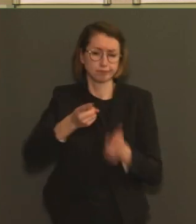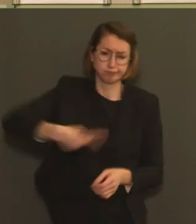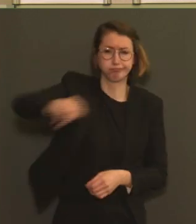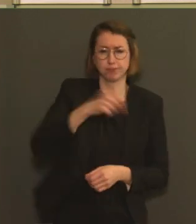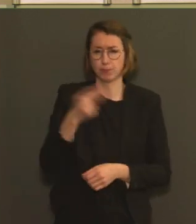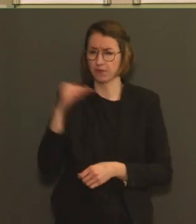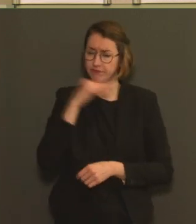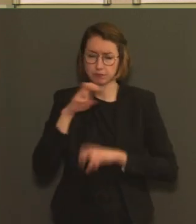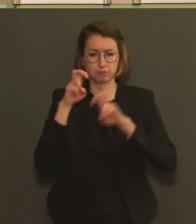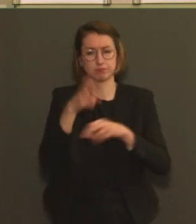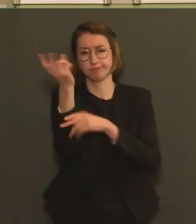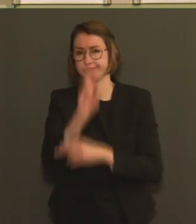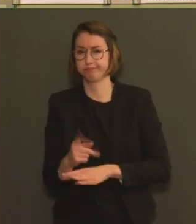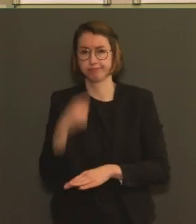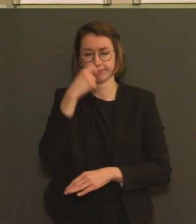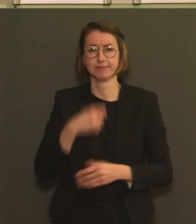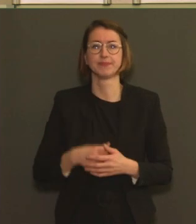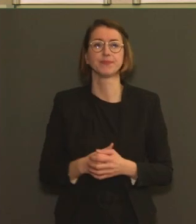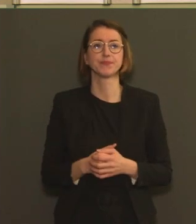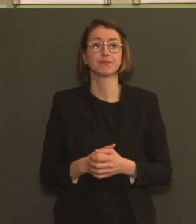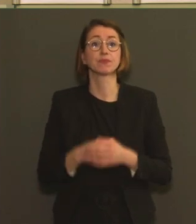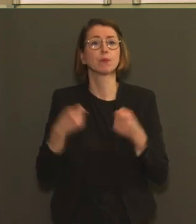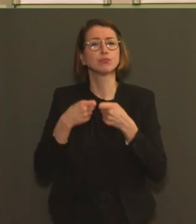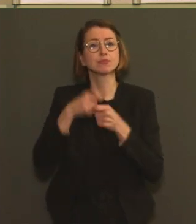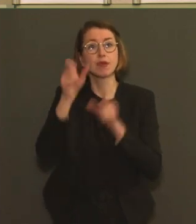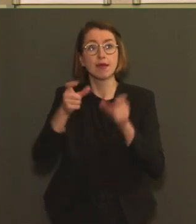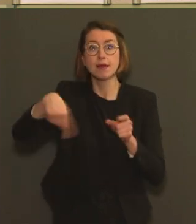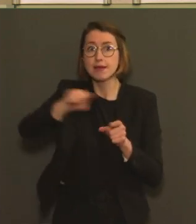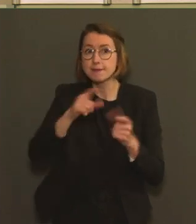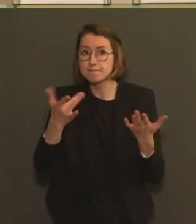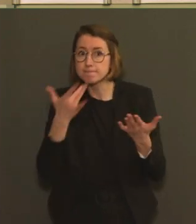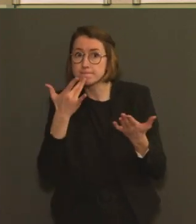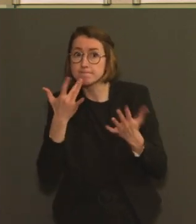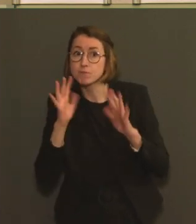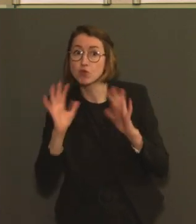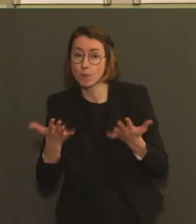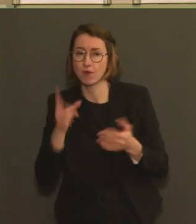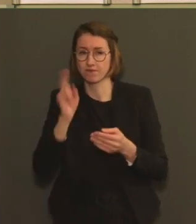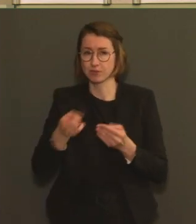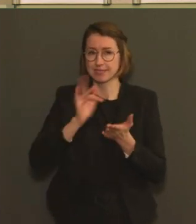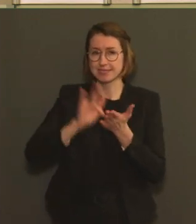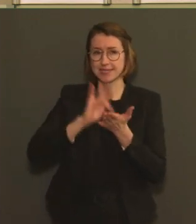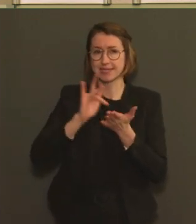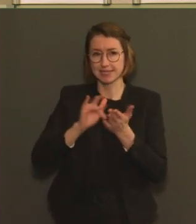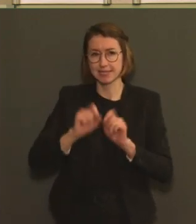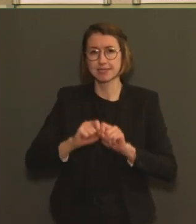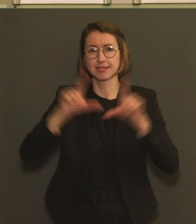Bruxellois qui souhaitent passer par cette technique peuvent prendre rendez-vous par le site web